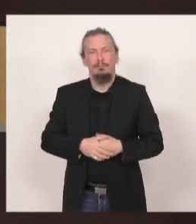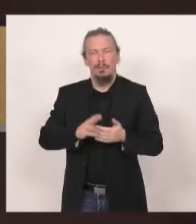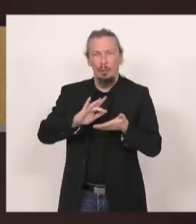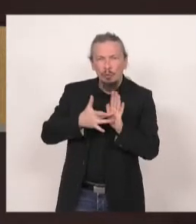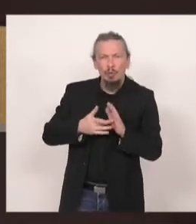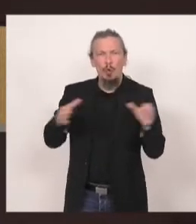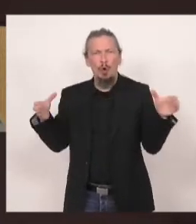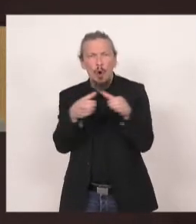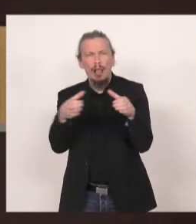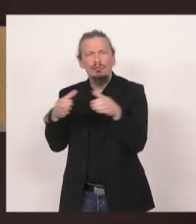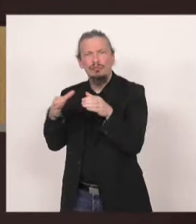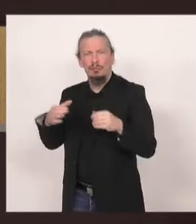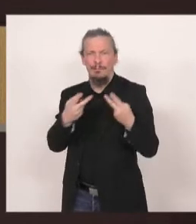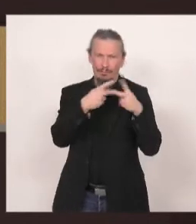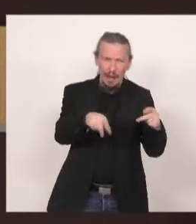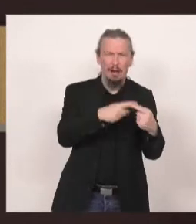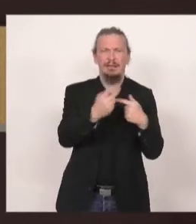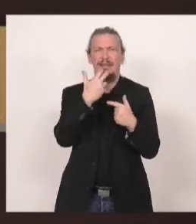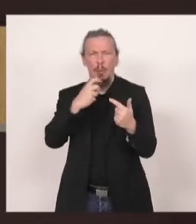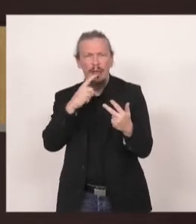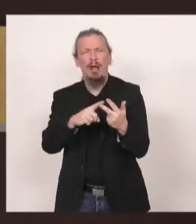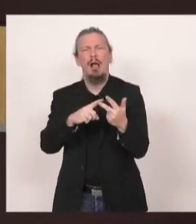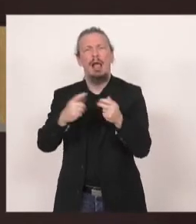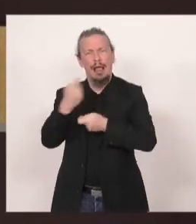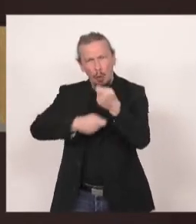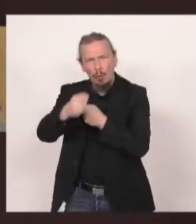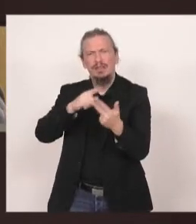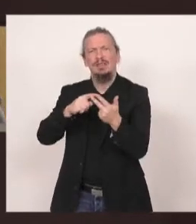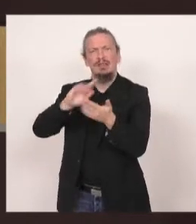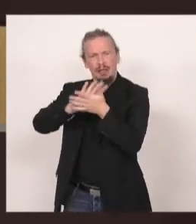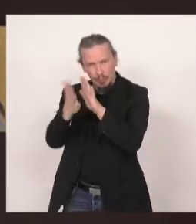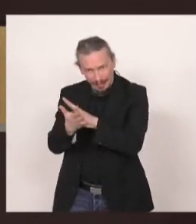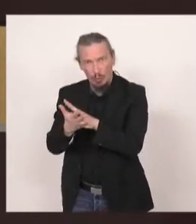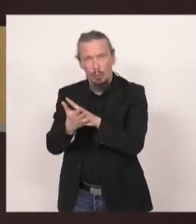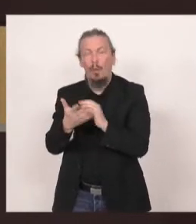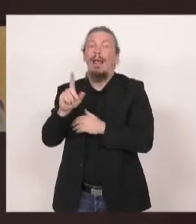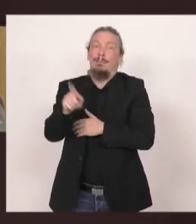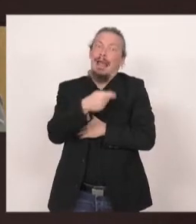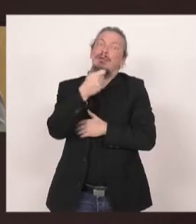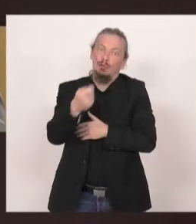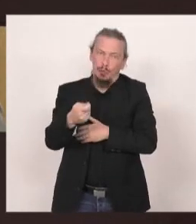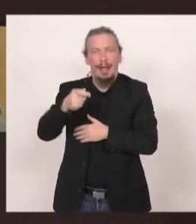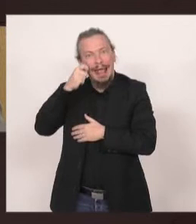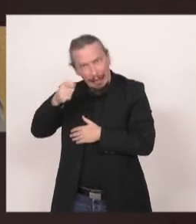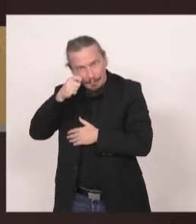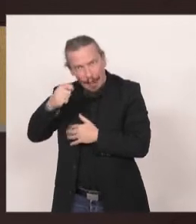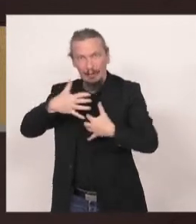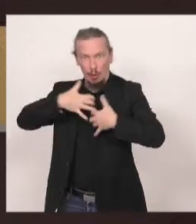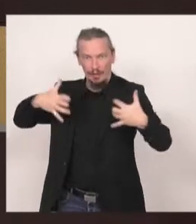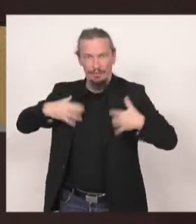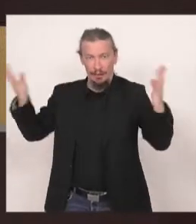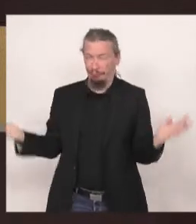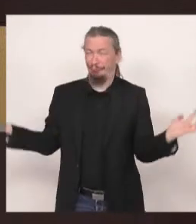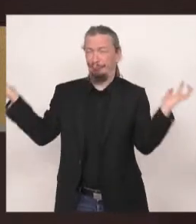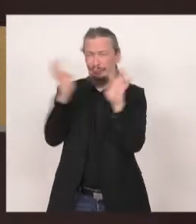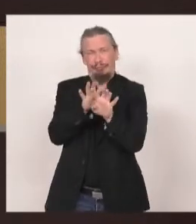4 collèges, donc les communes, les citoyens, les acteurs économiques, les associations et évidemment les experts et les scientifiques, et que nous